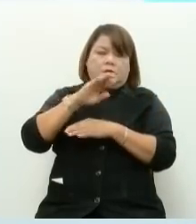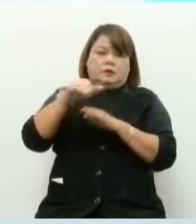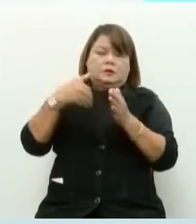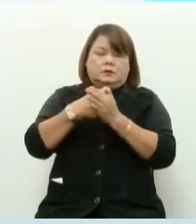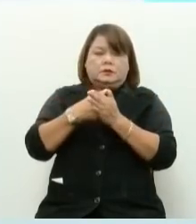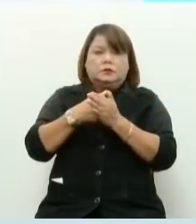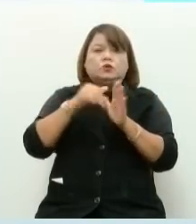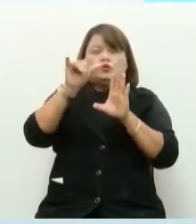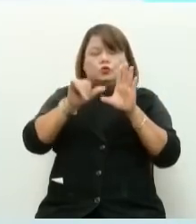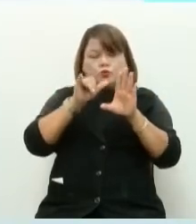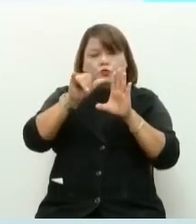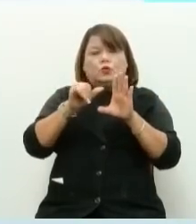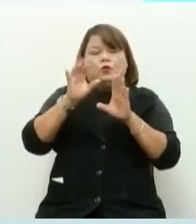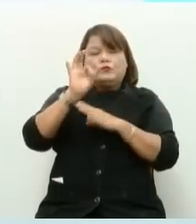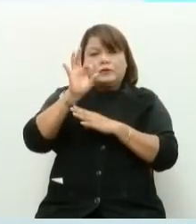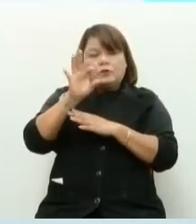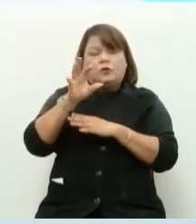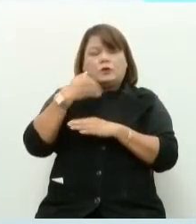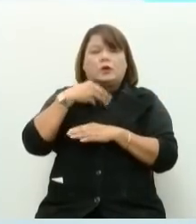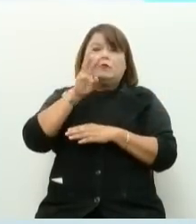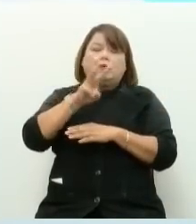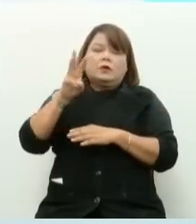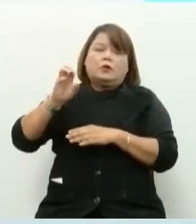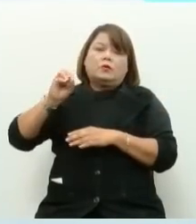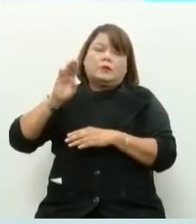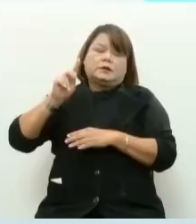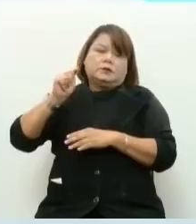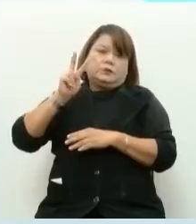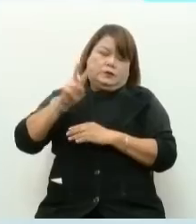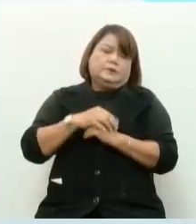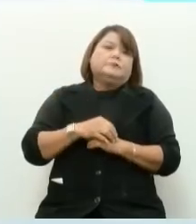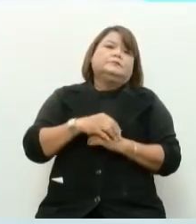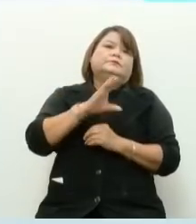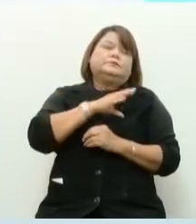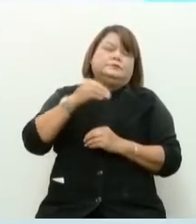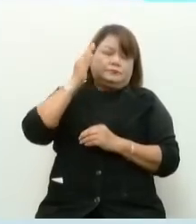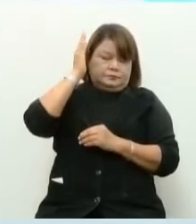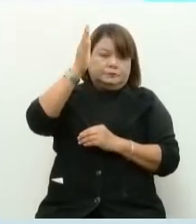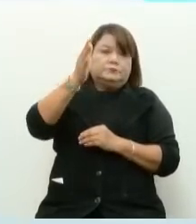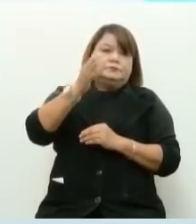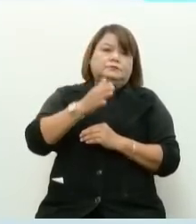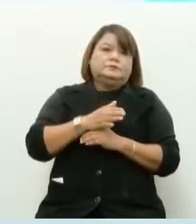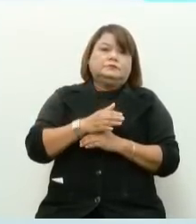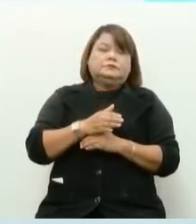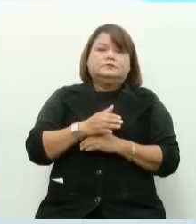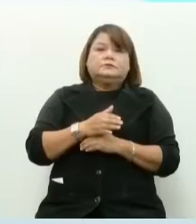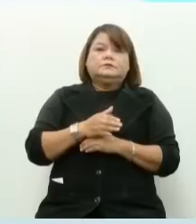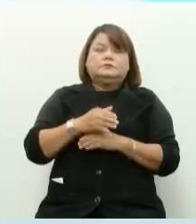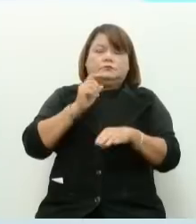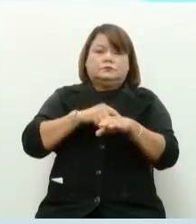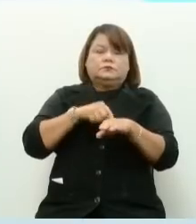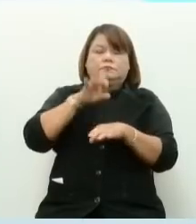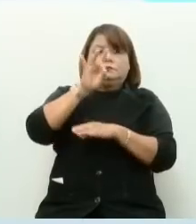าง YouTubeนะคะ Facebook แล้วก็ www.obectv.tv ค่ะและในวันพรุ่งนี้นะคะในวันพรุ่งนี้ค่ะตั้งแต่เวล